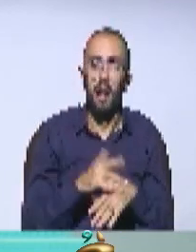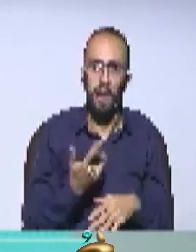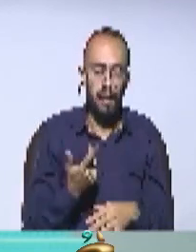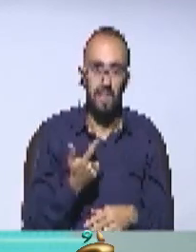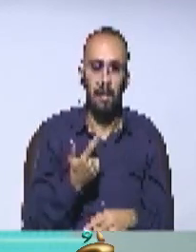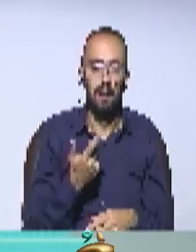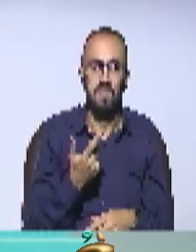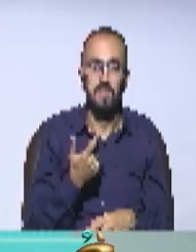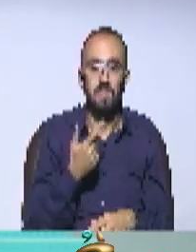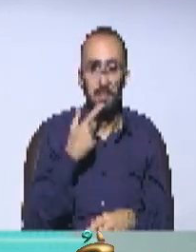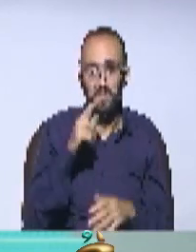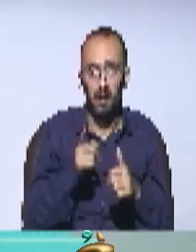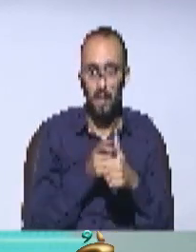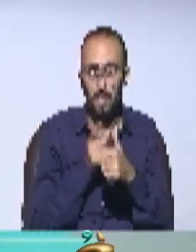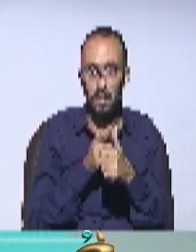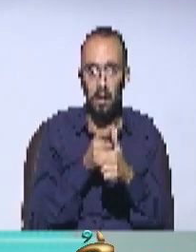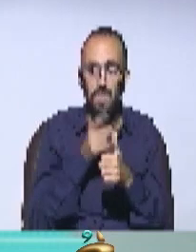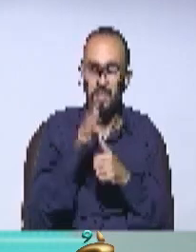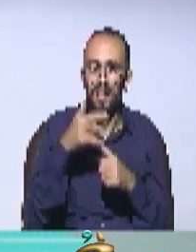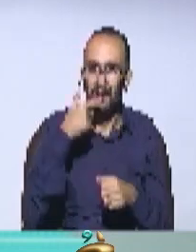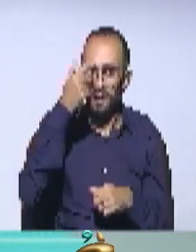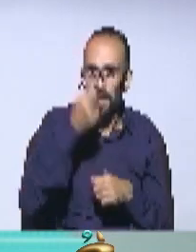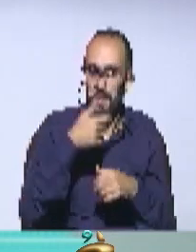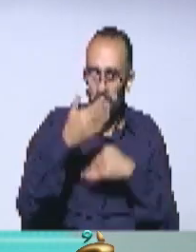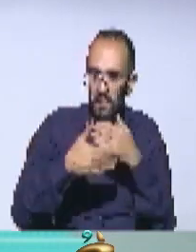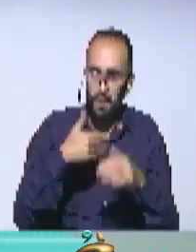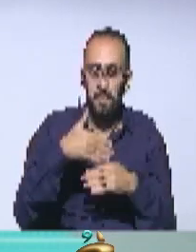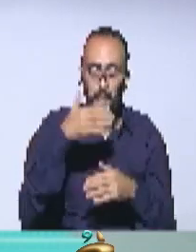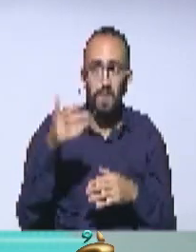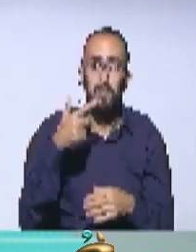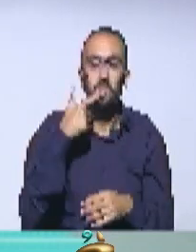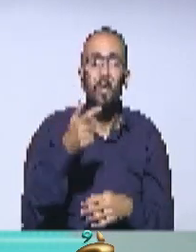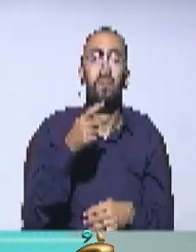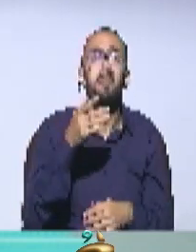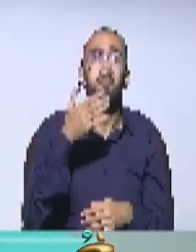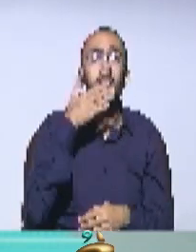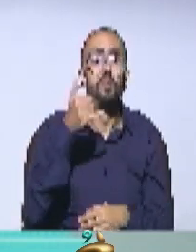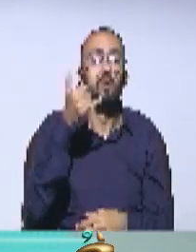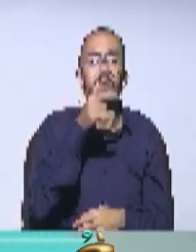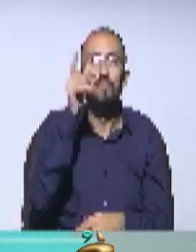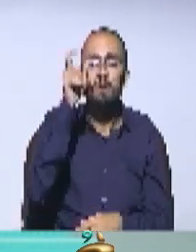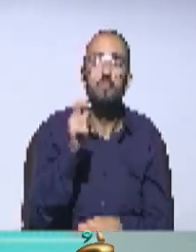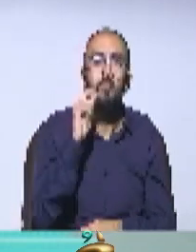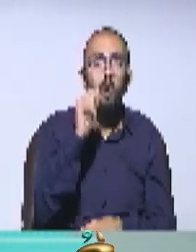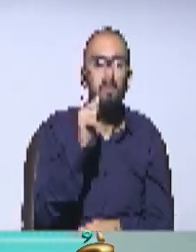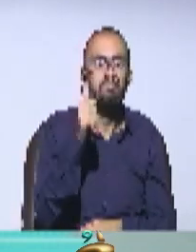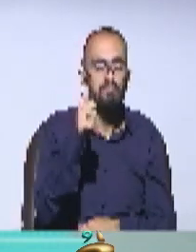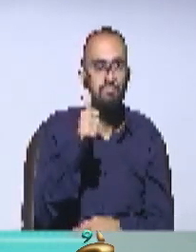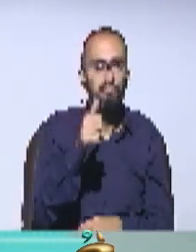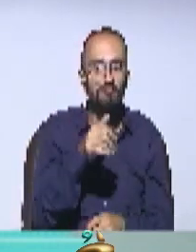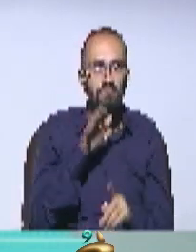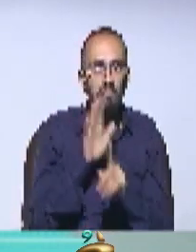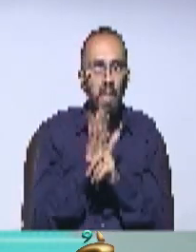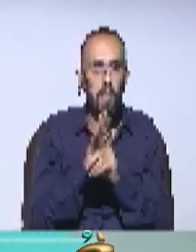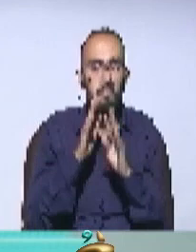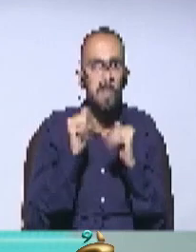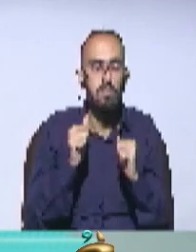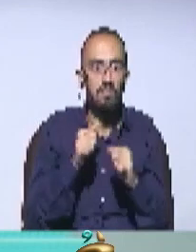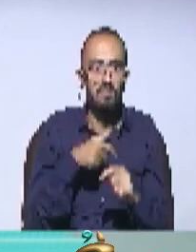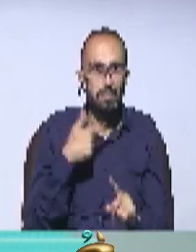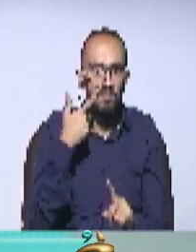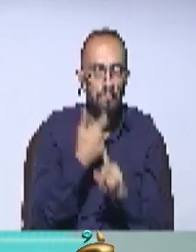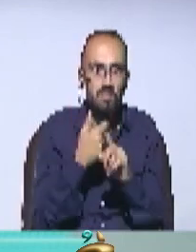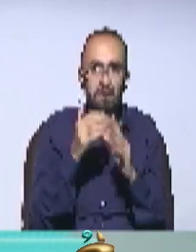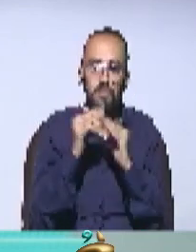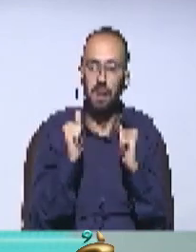يعني أشاد فيه أولا بعد التهنئة بمواقف قداسة البابا تودروس الثاني. صحيح. هذا الرجل